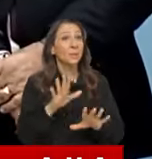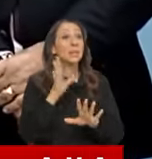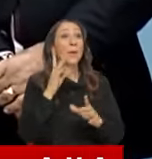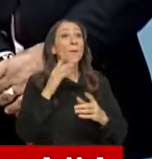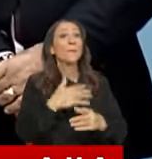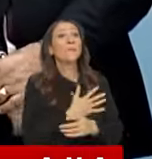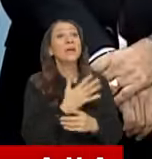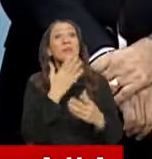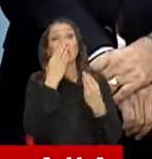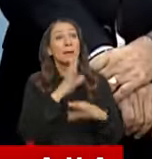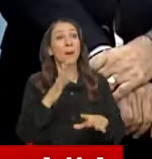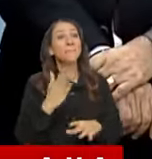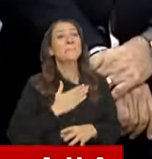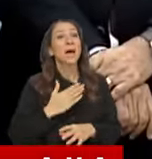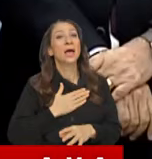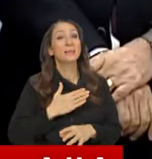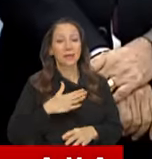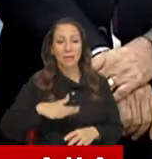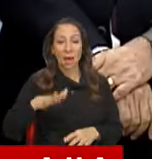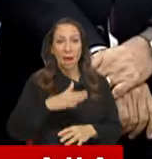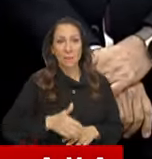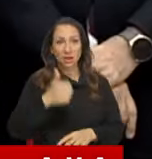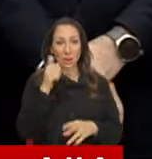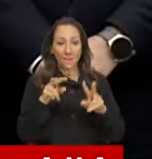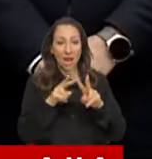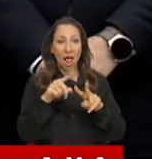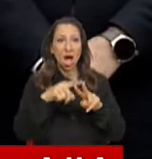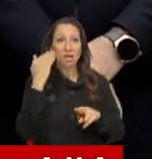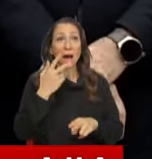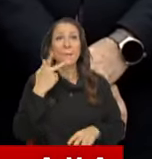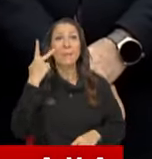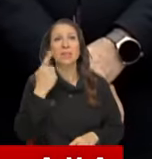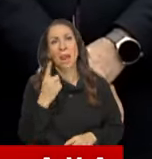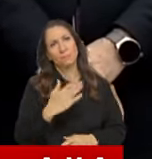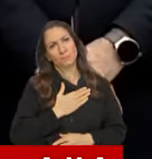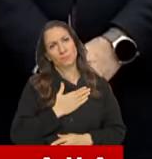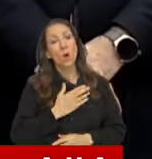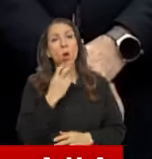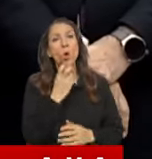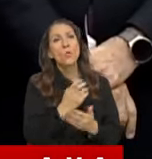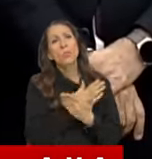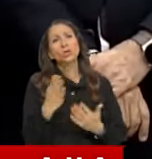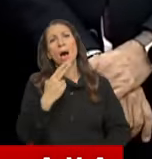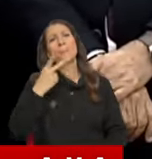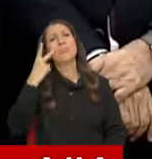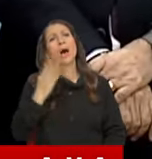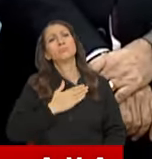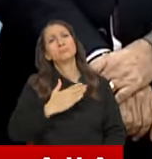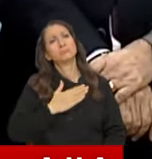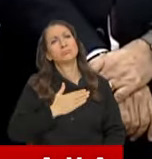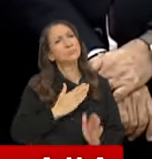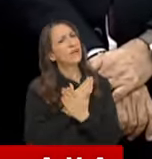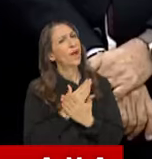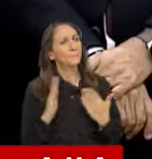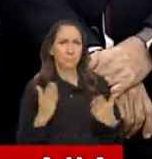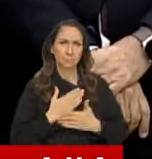partimi feda ederim Ben genel başkanları Meral hanıma abla derim Ömrüm boyunca da abla demeye devam